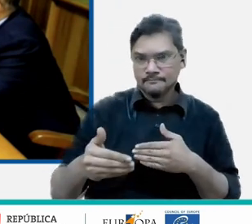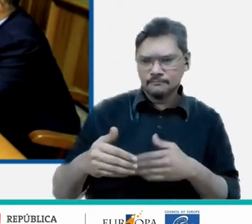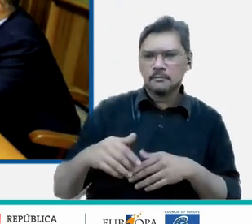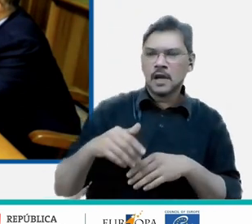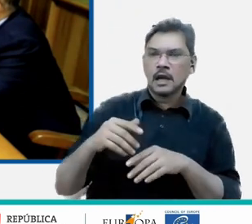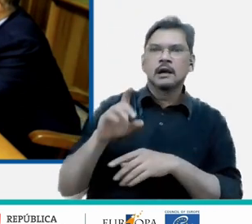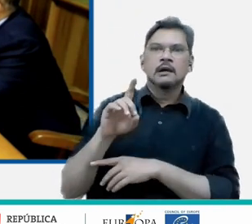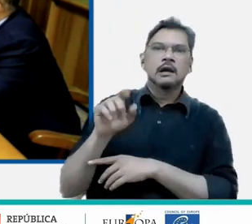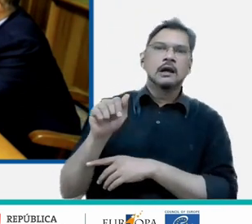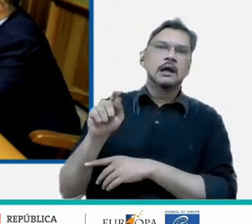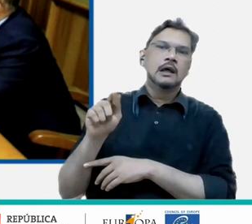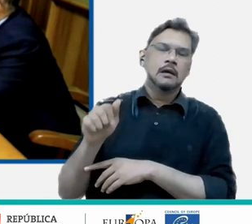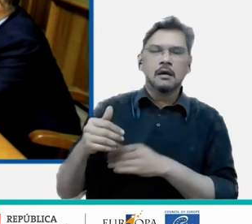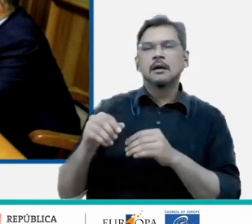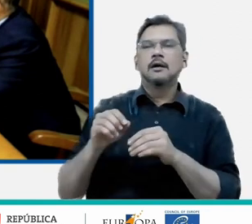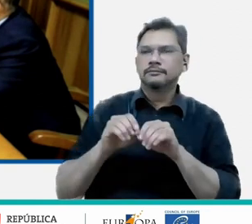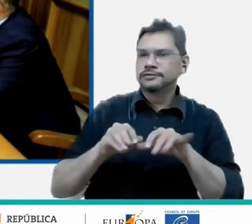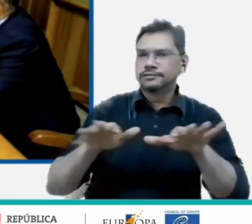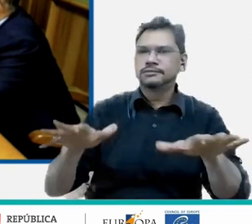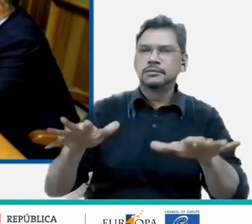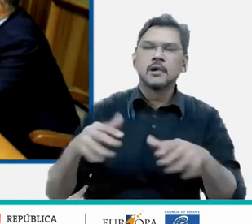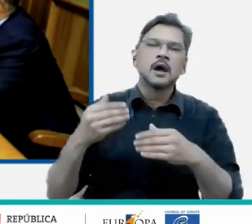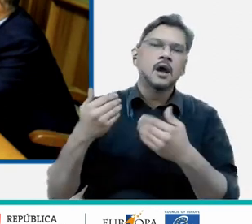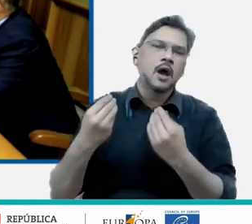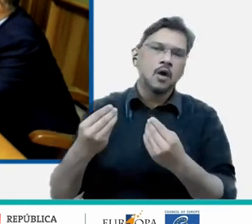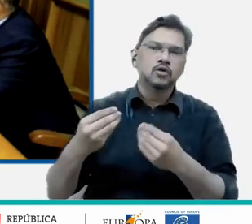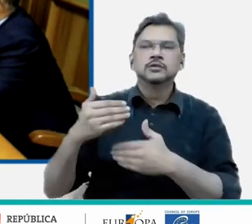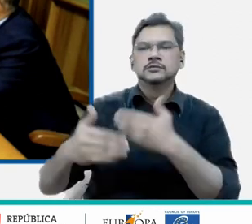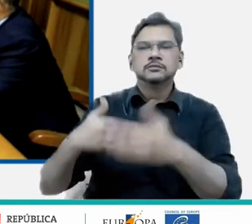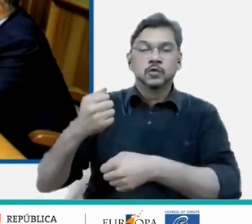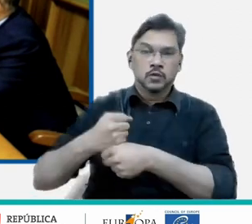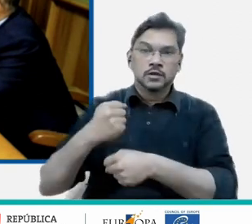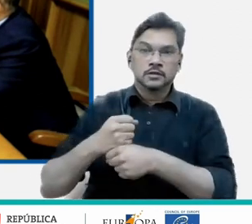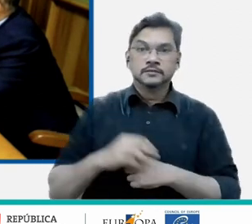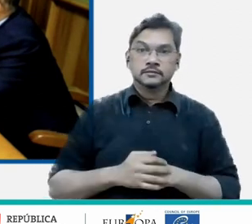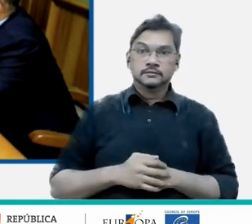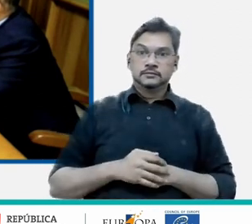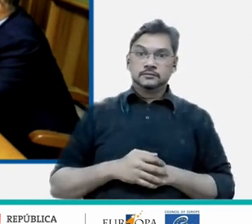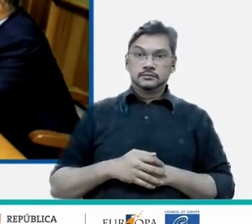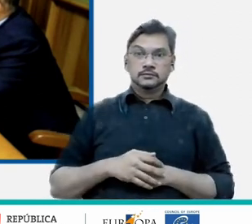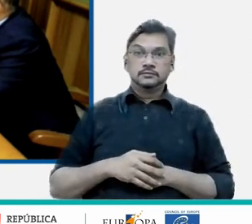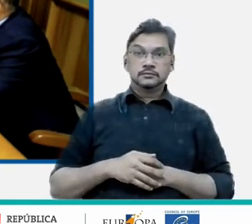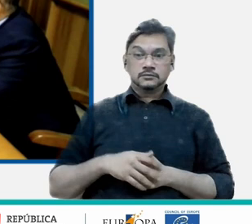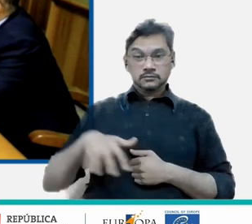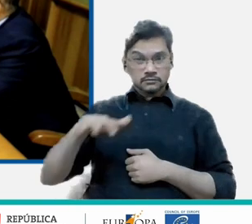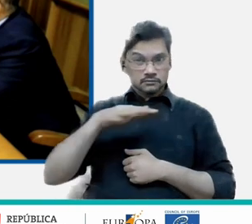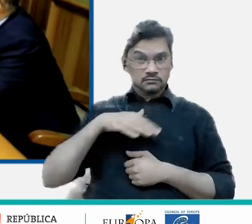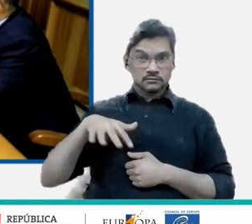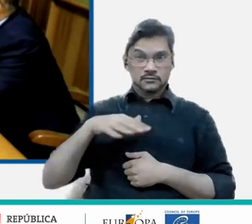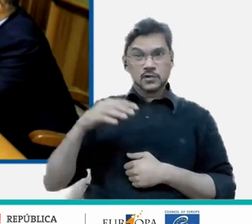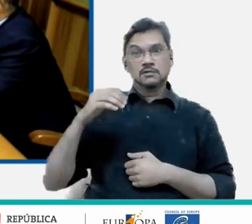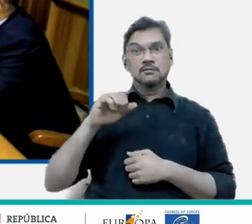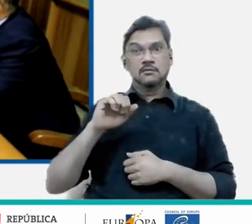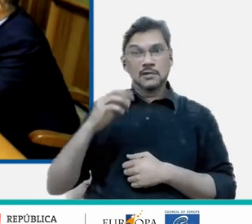первым сталкивается с последствиями стихийных бедствий и является ключевым участником цикла управления